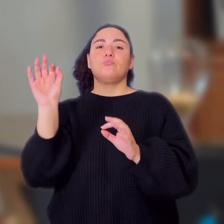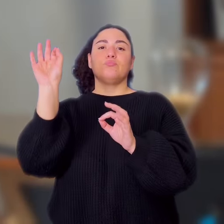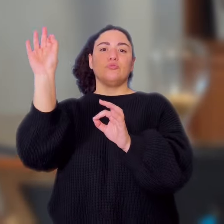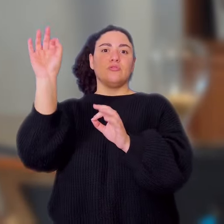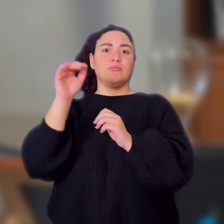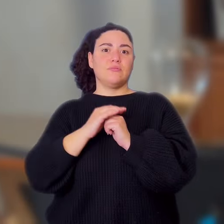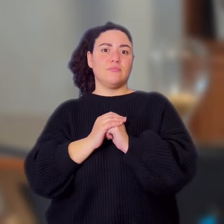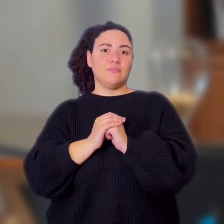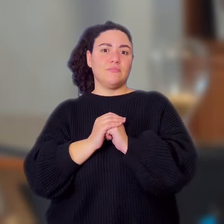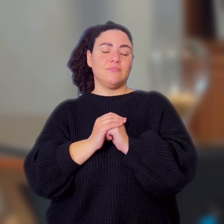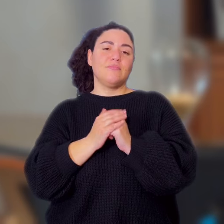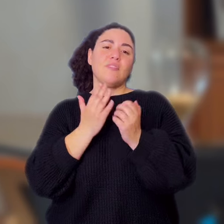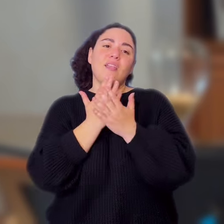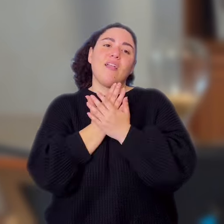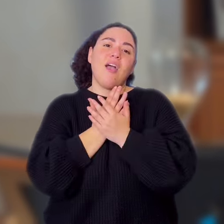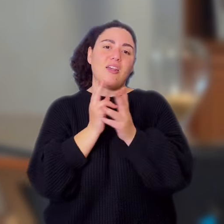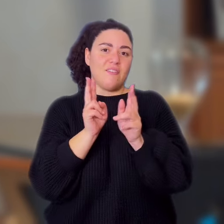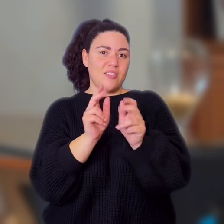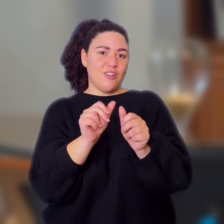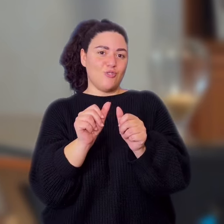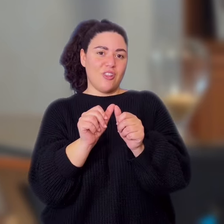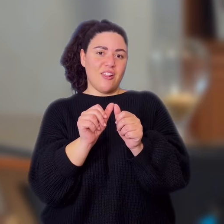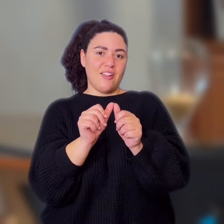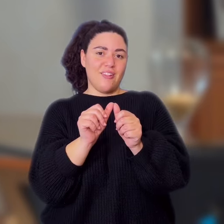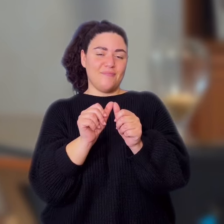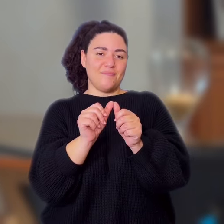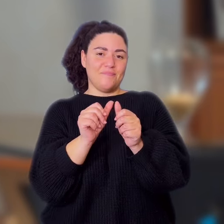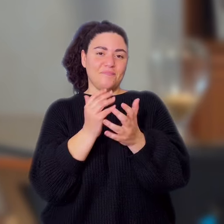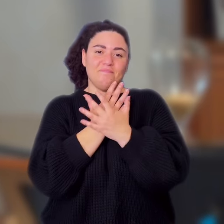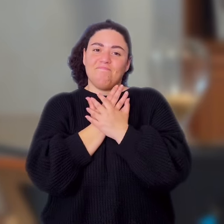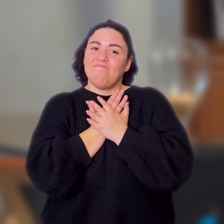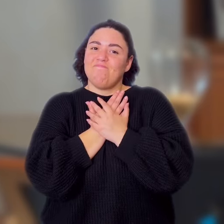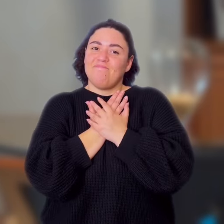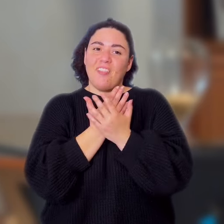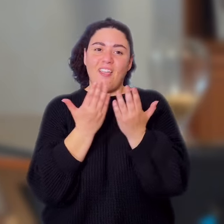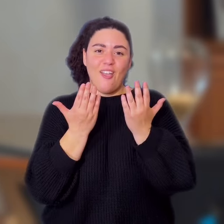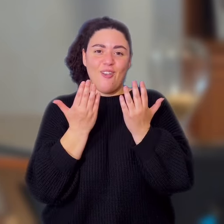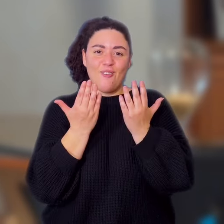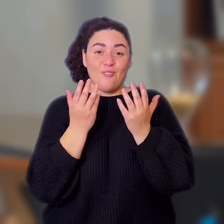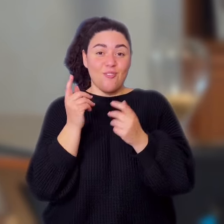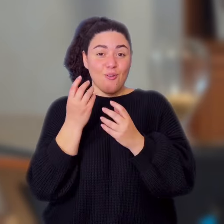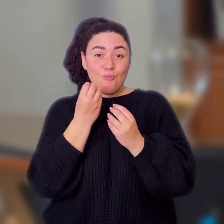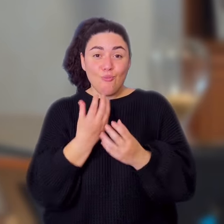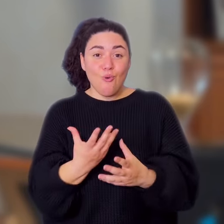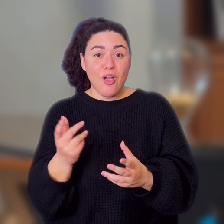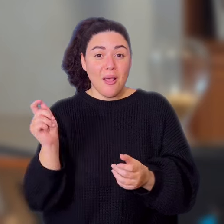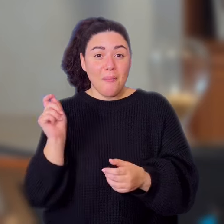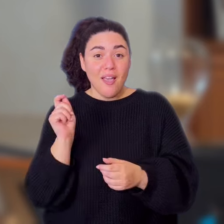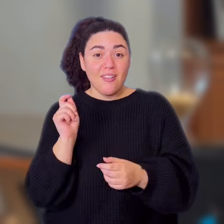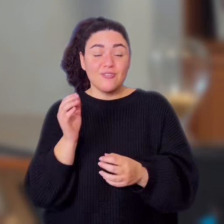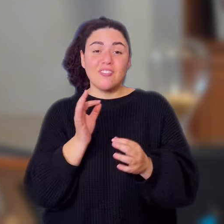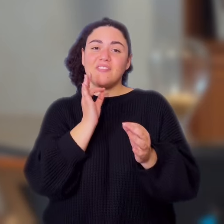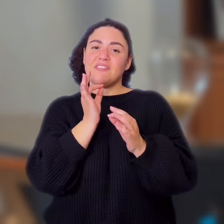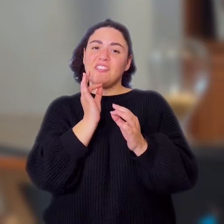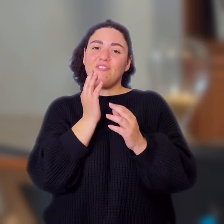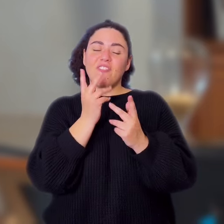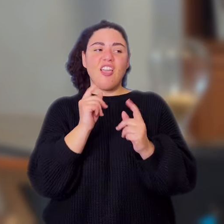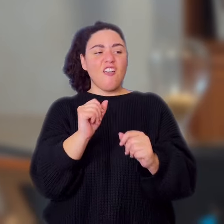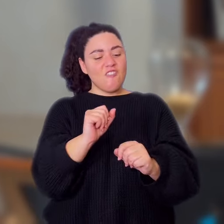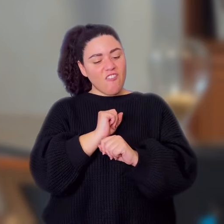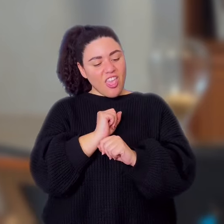è Carissimi fratelli e sorelle augurarsi Buona Pasqua significa